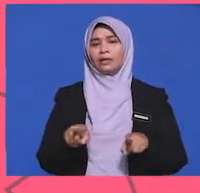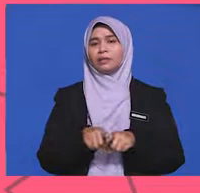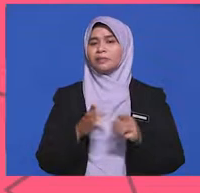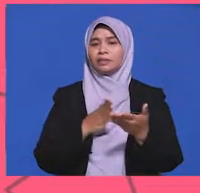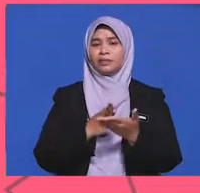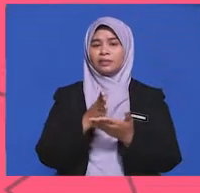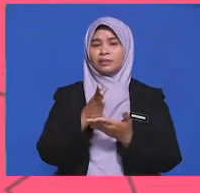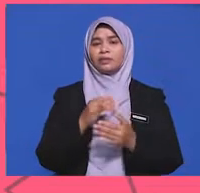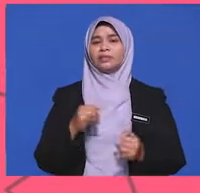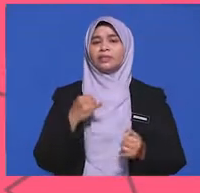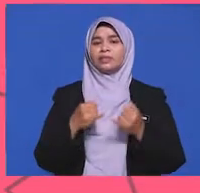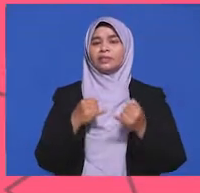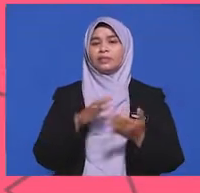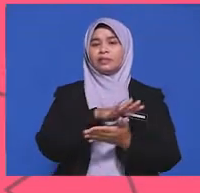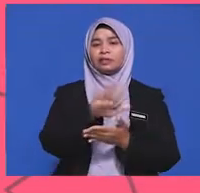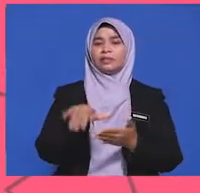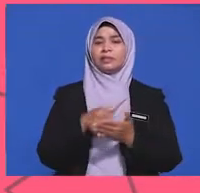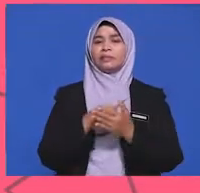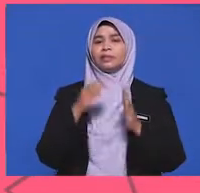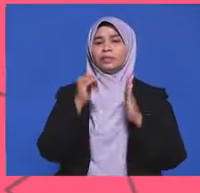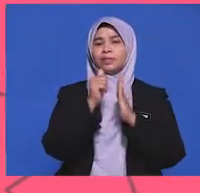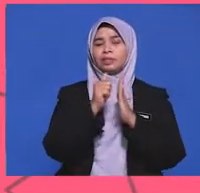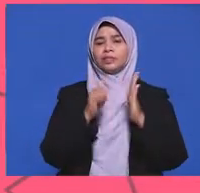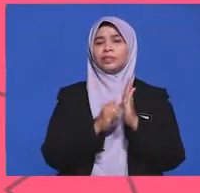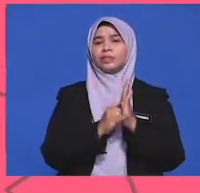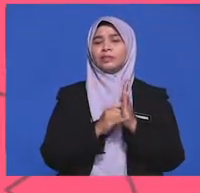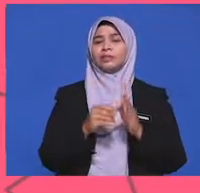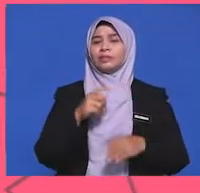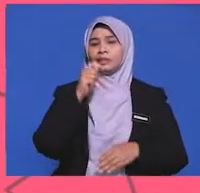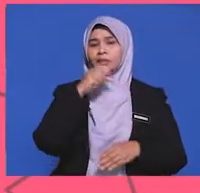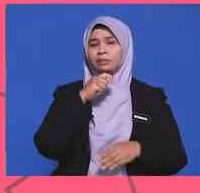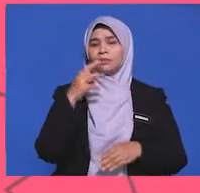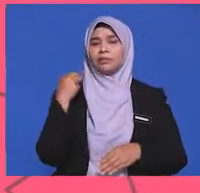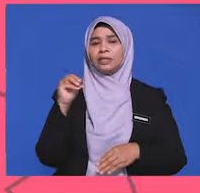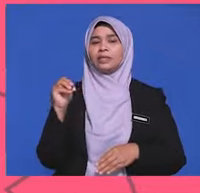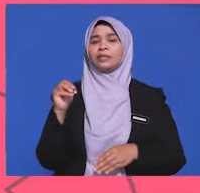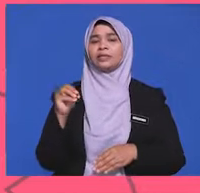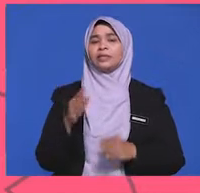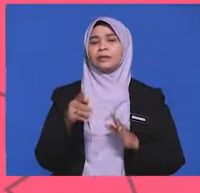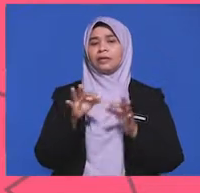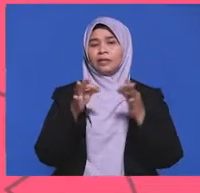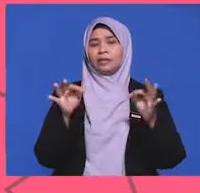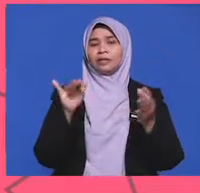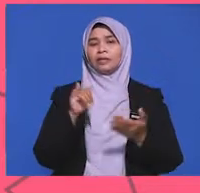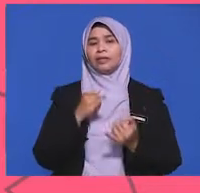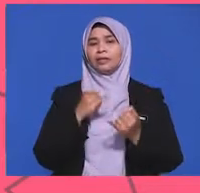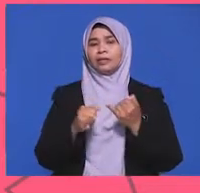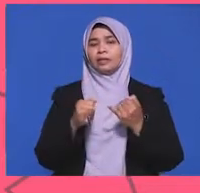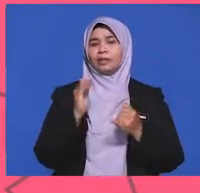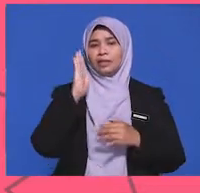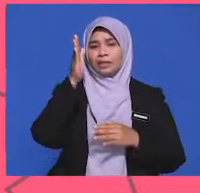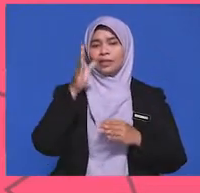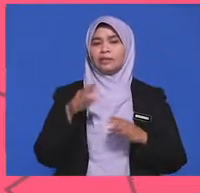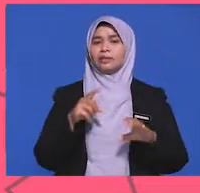dan jika kesemua syarat adalah palsu, maka pernyataan terakhir